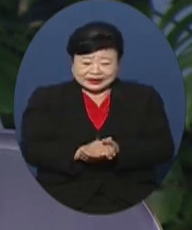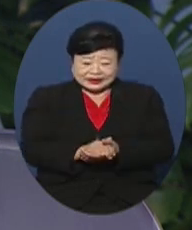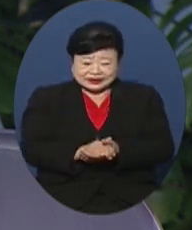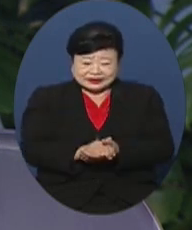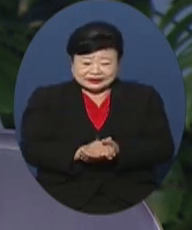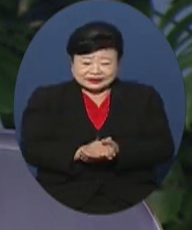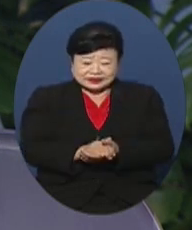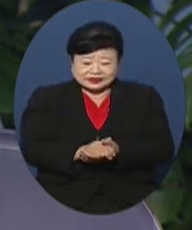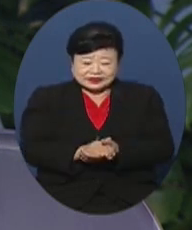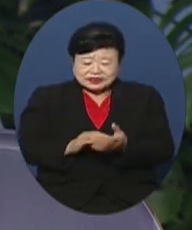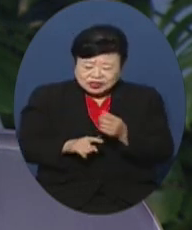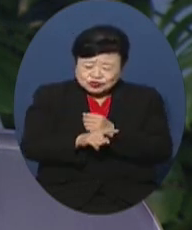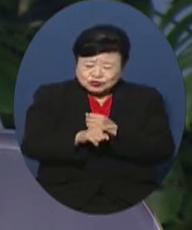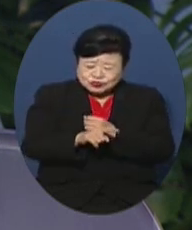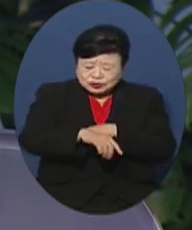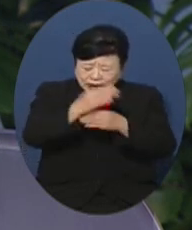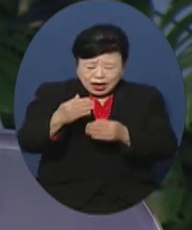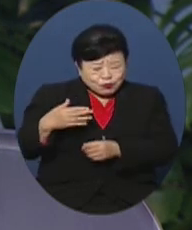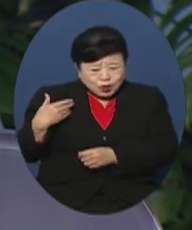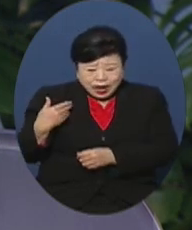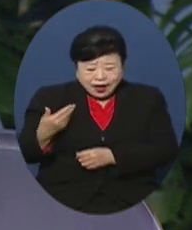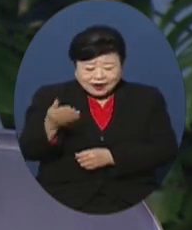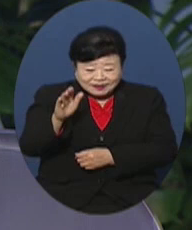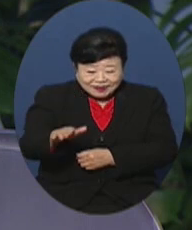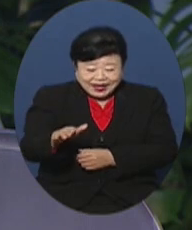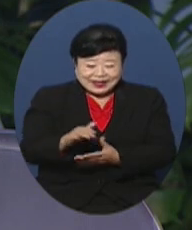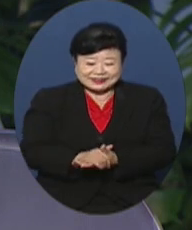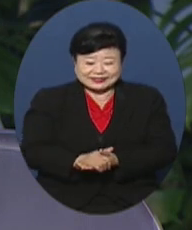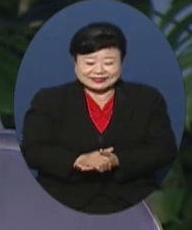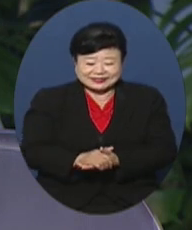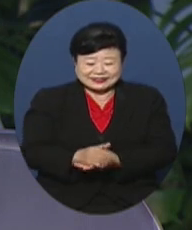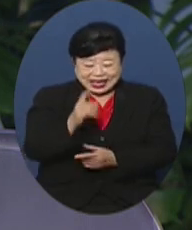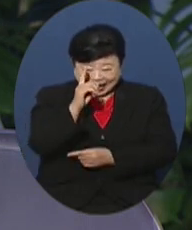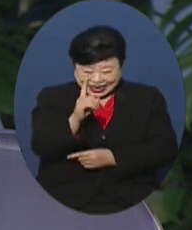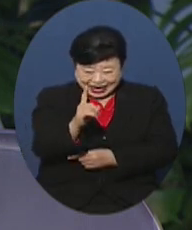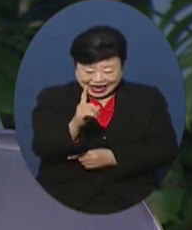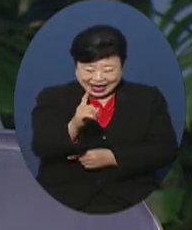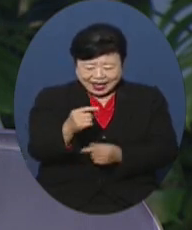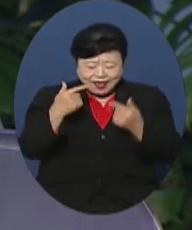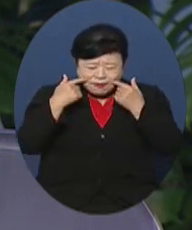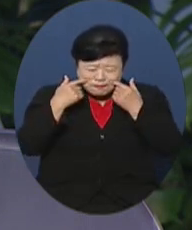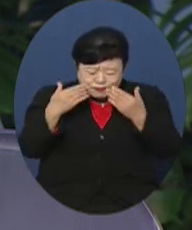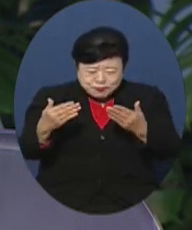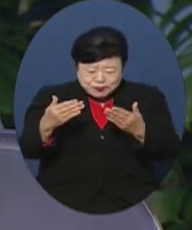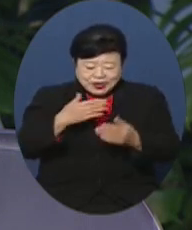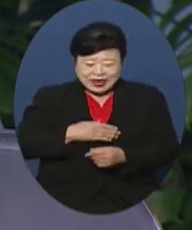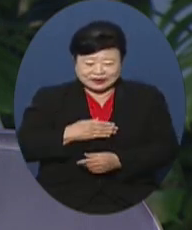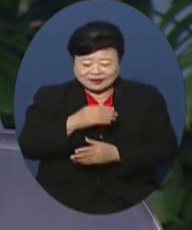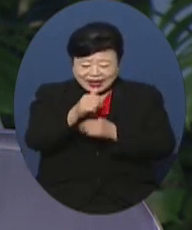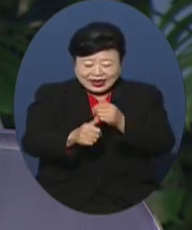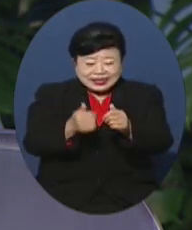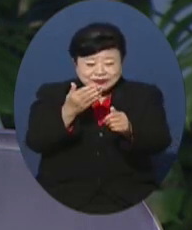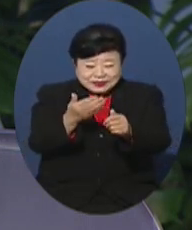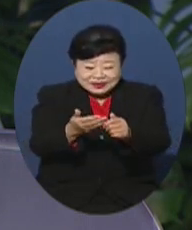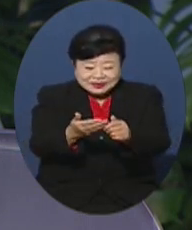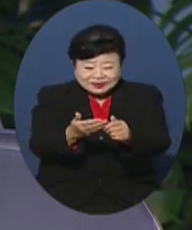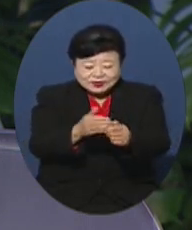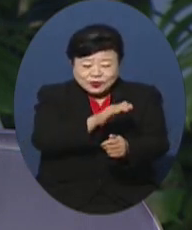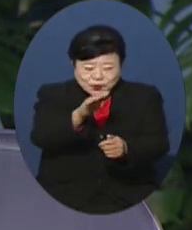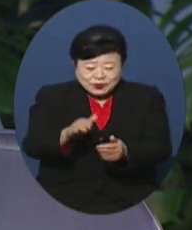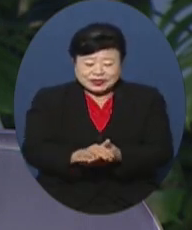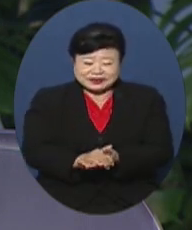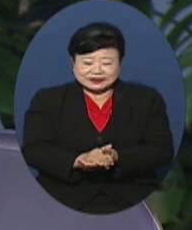알 수 없습니다. 그러나 한 가지 분명한 것은 하나님께서